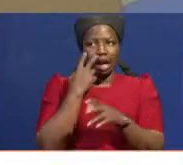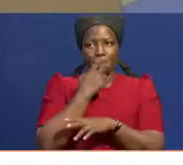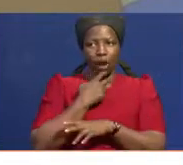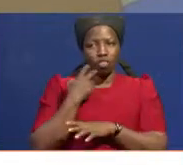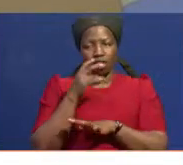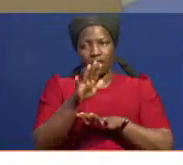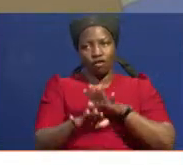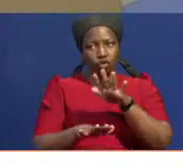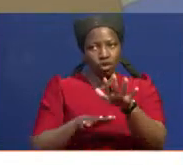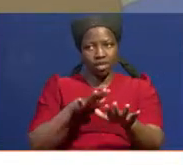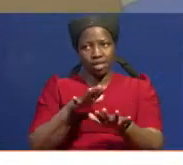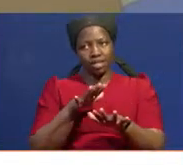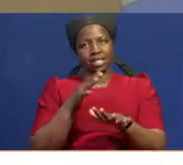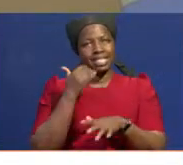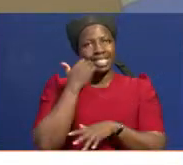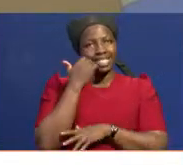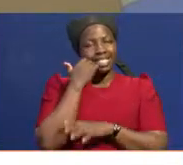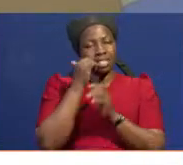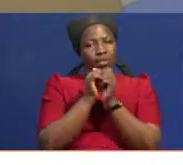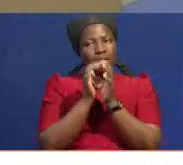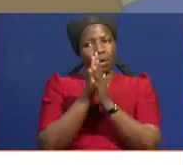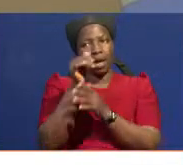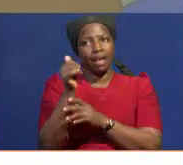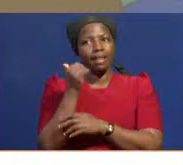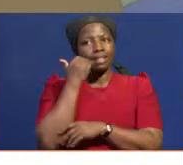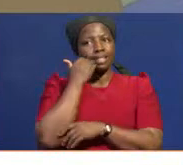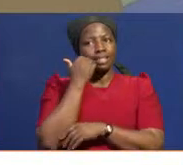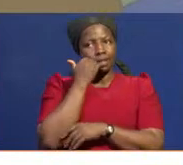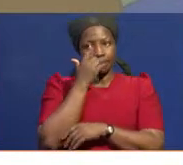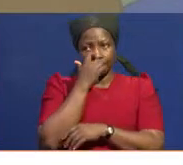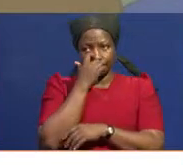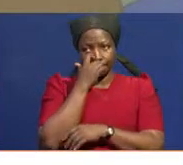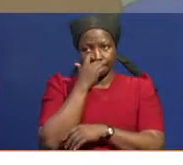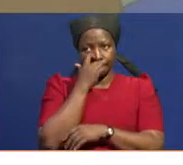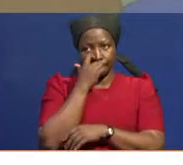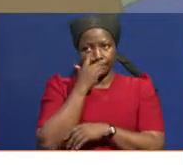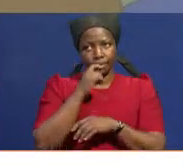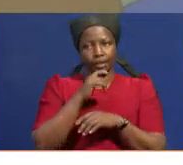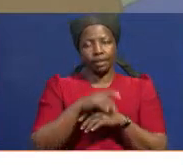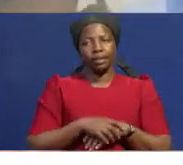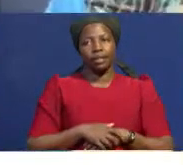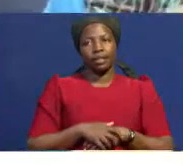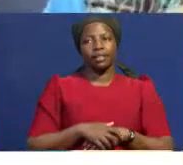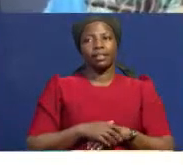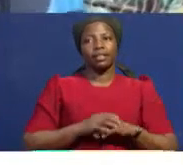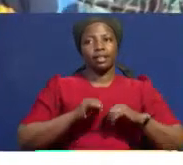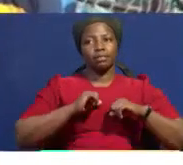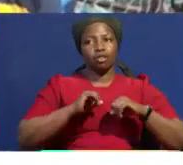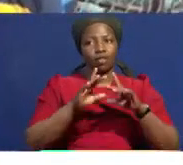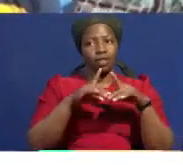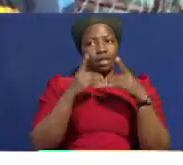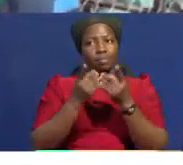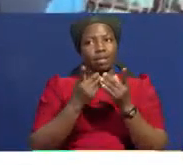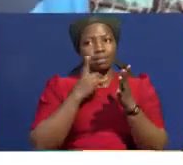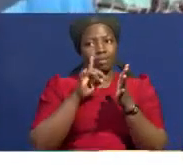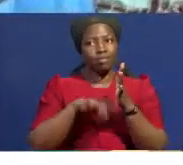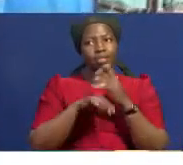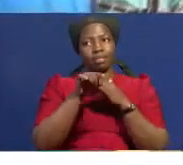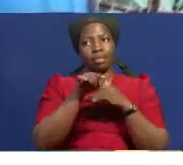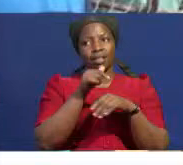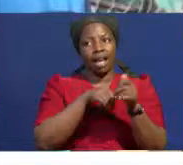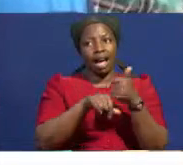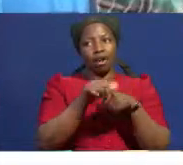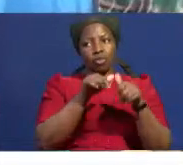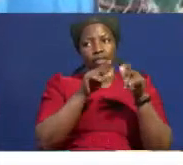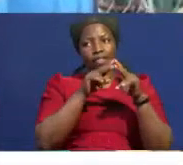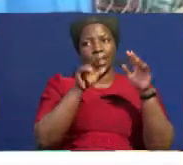mengine. Katibu msimamizi katika idara hiyo, Daktari Joshua Chepcheng, amesema shughuli hiyo ina umuhimu mkubwa katika